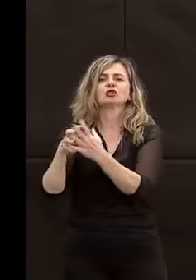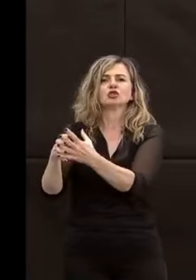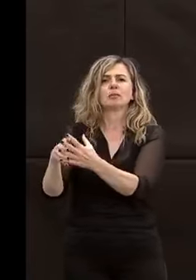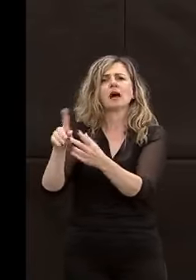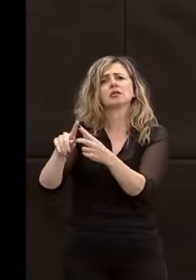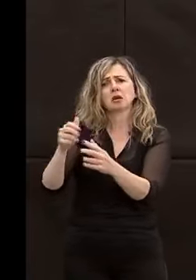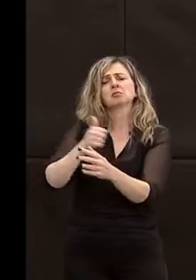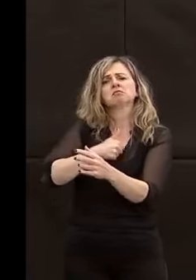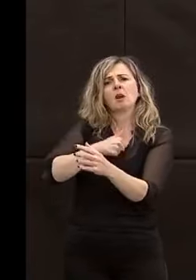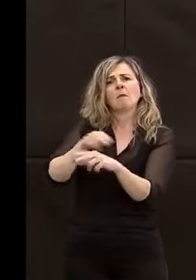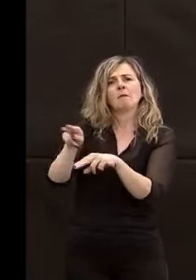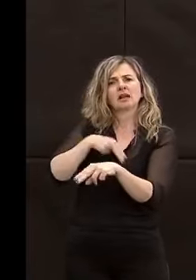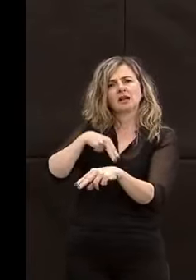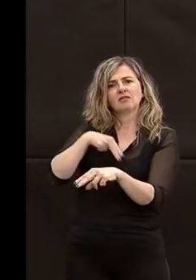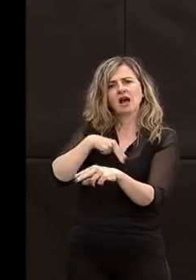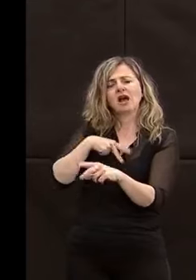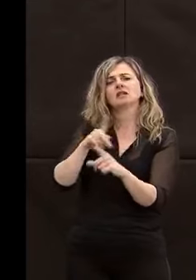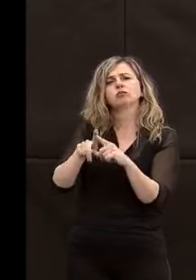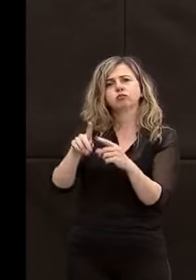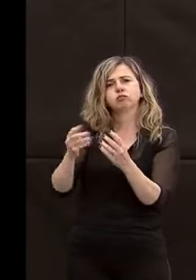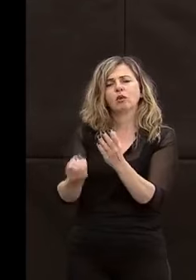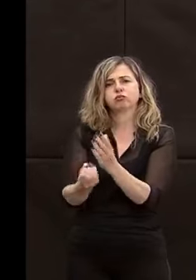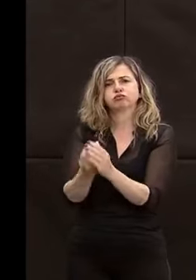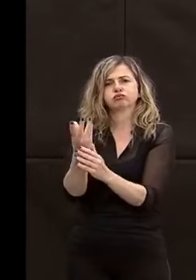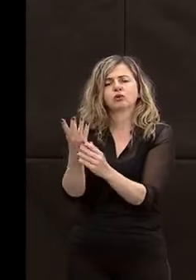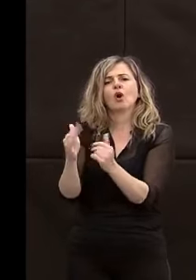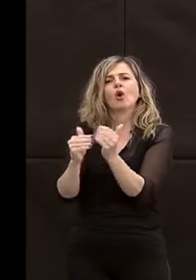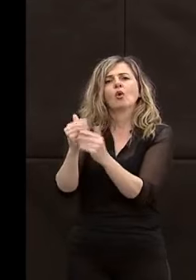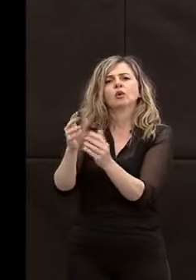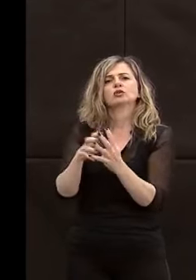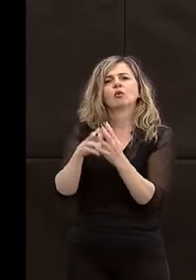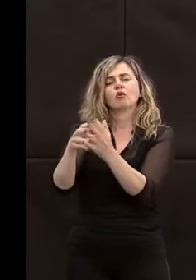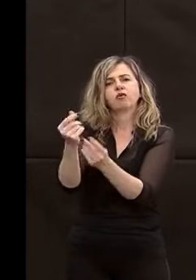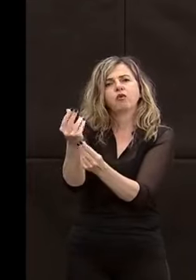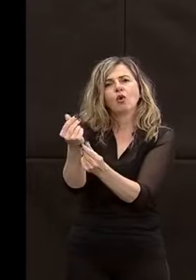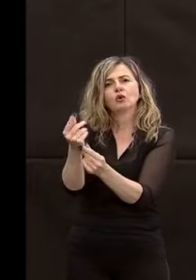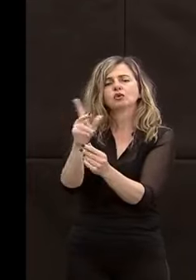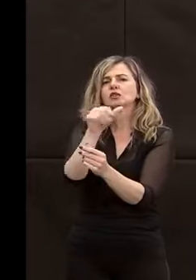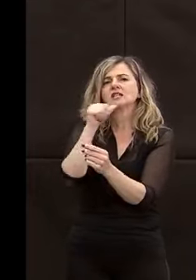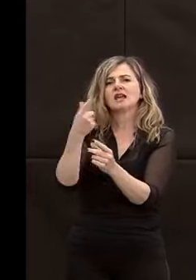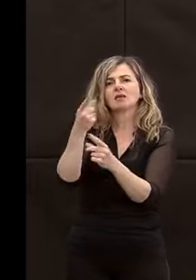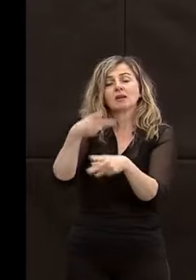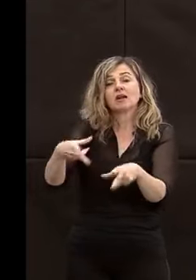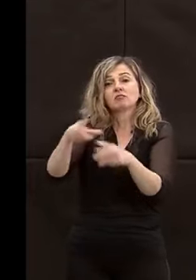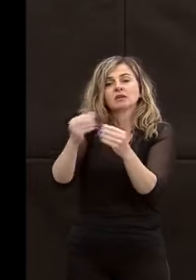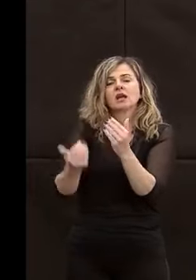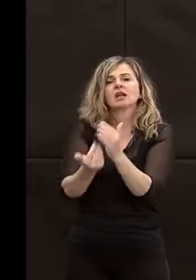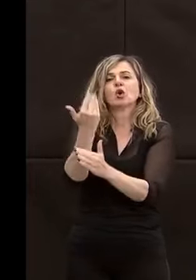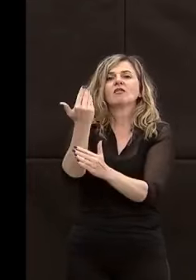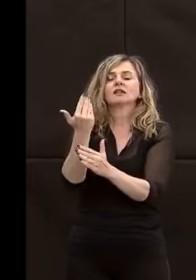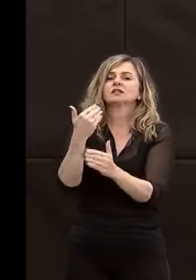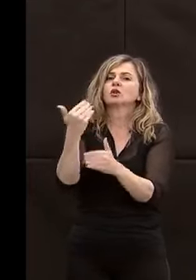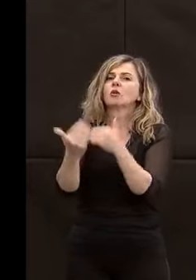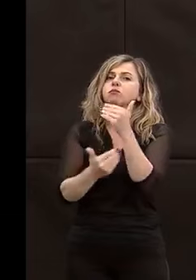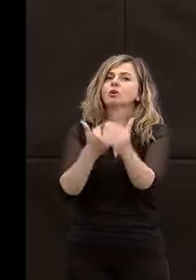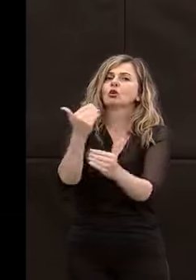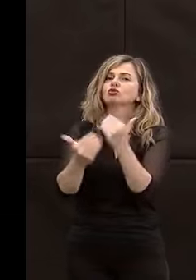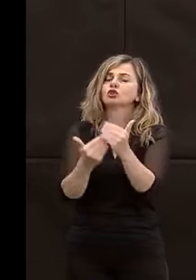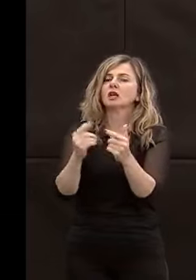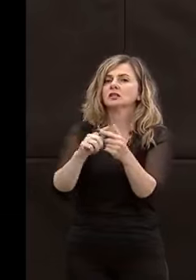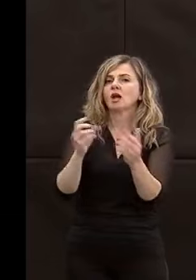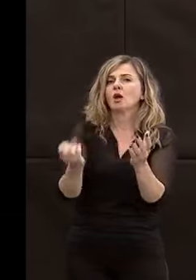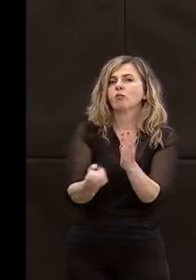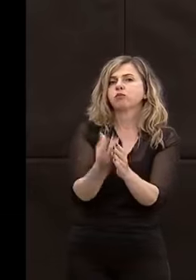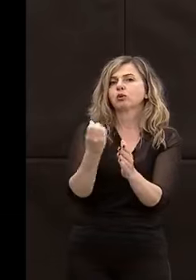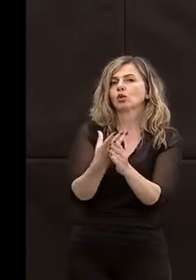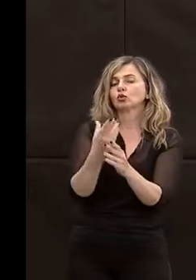possa creare questo fondo che serva per processi in di innovazione innovazione di processi e di prodotto